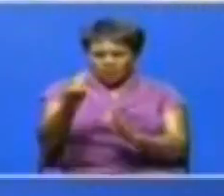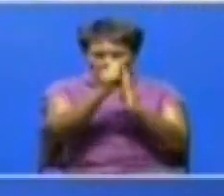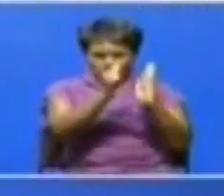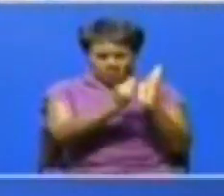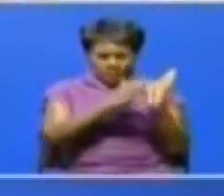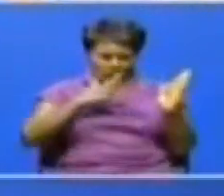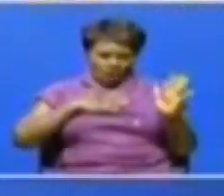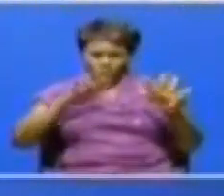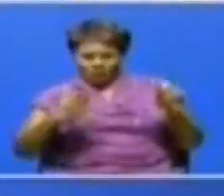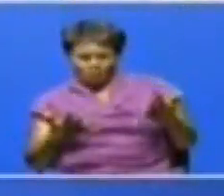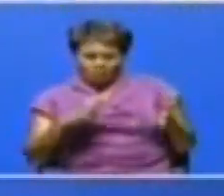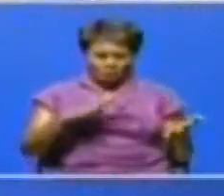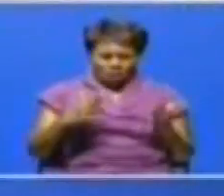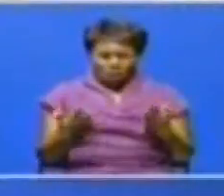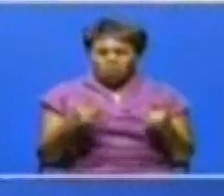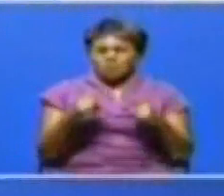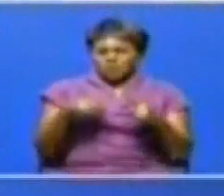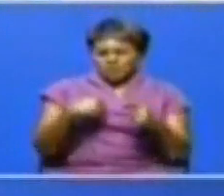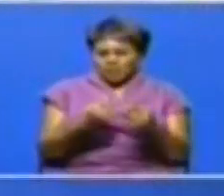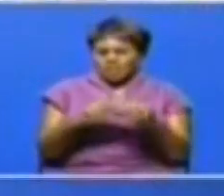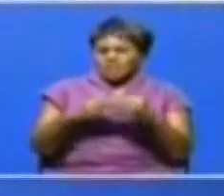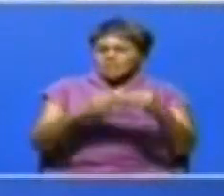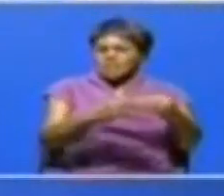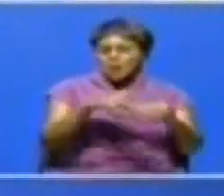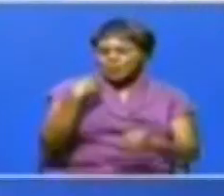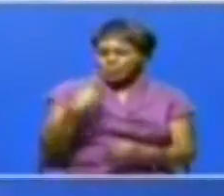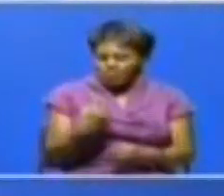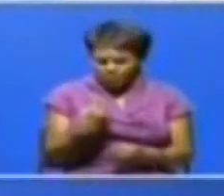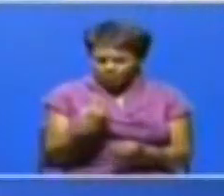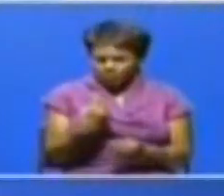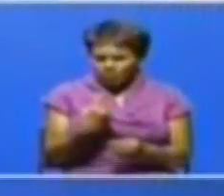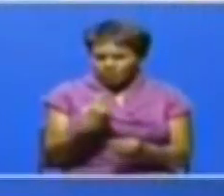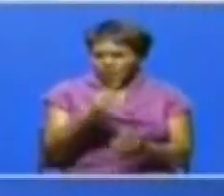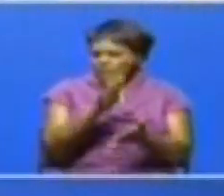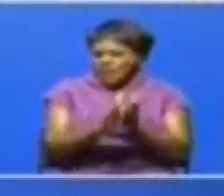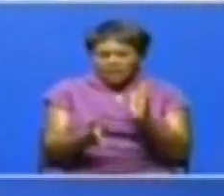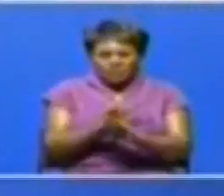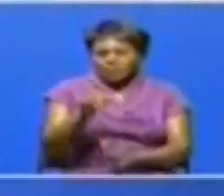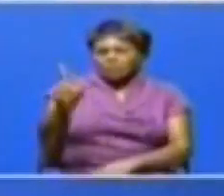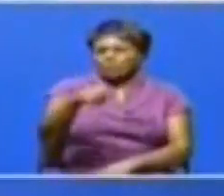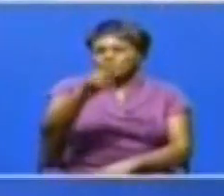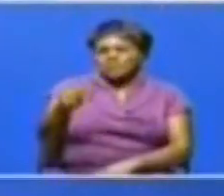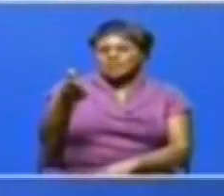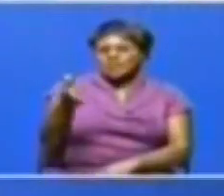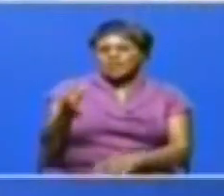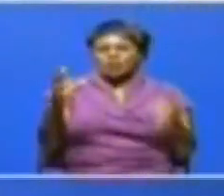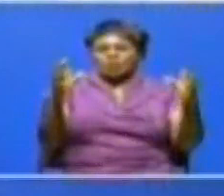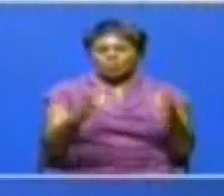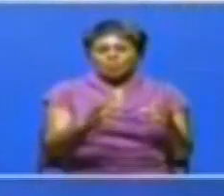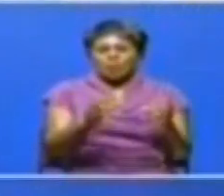tutakuwa tunafanya namna hii na hii na hii, na tutaongozwa na watu hawa. Kwa hivyo hakuna kasoro inapatikana pale kama